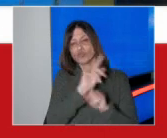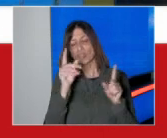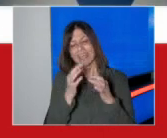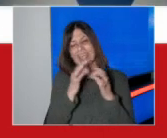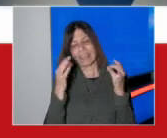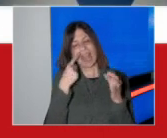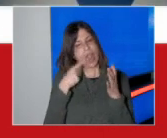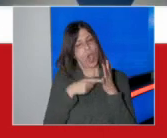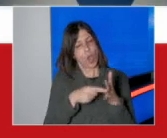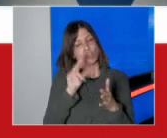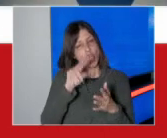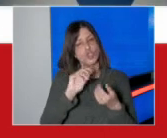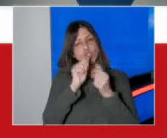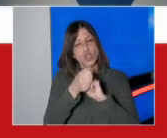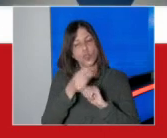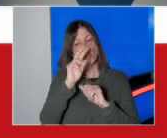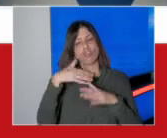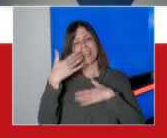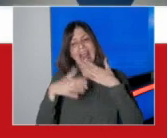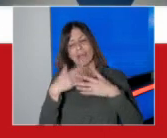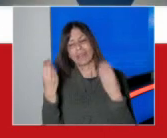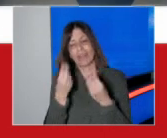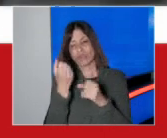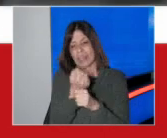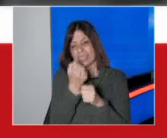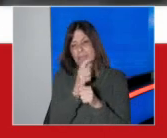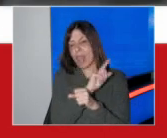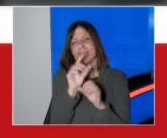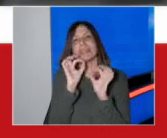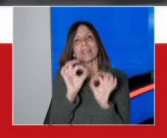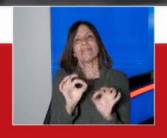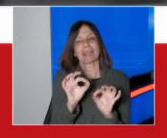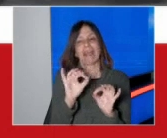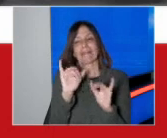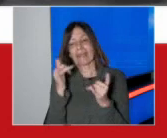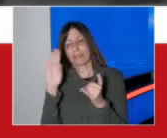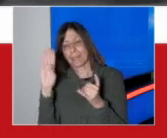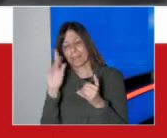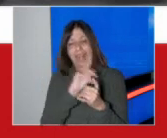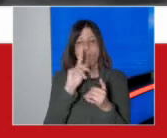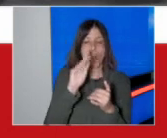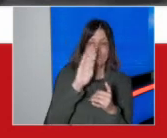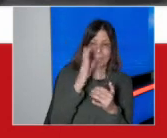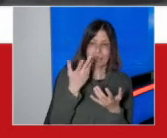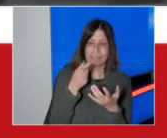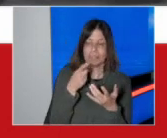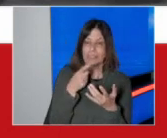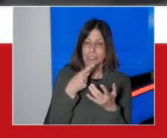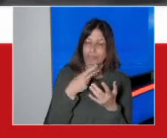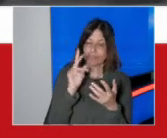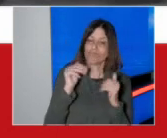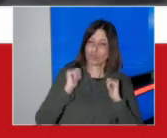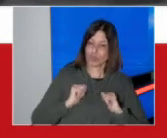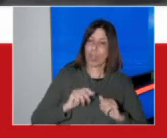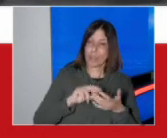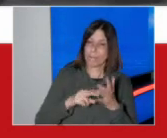להראות שיש שינוי, שיש תהליכים, שיש דברים שנעשים שהם לאו דווקא סביב כן ביבי, לא ביבי. במגרש הזה הוא מגרש נוח לפוליטיקאים,